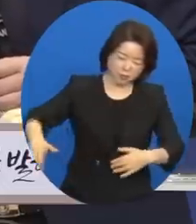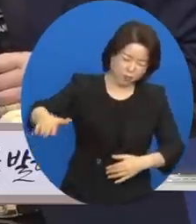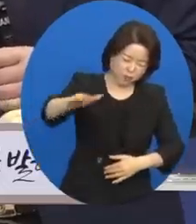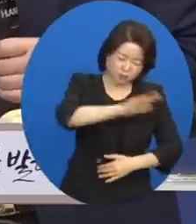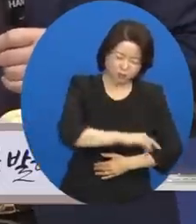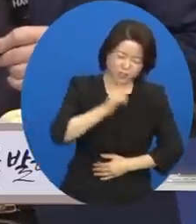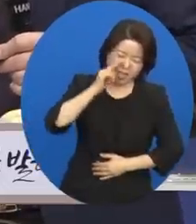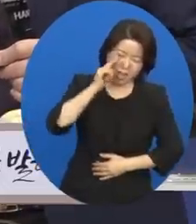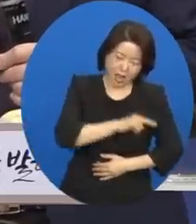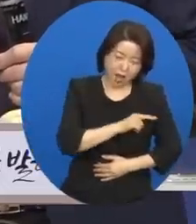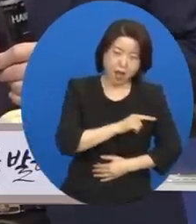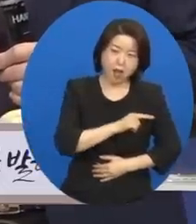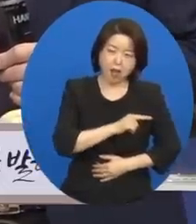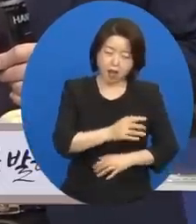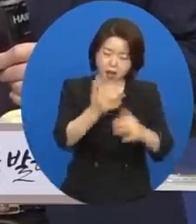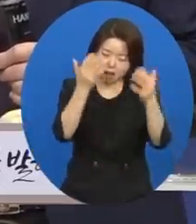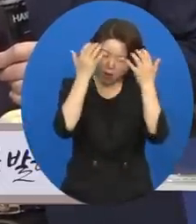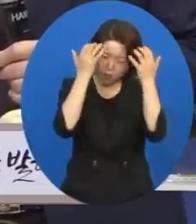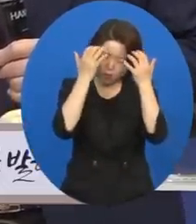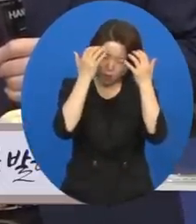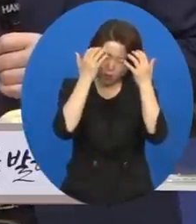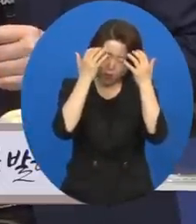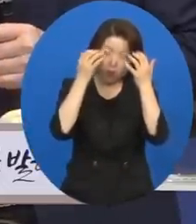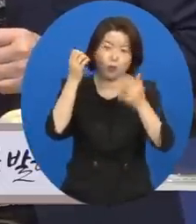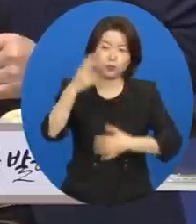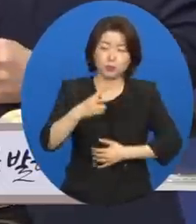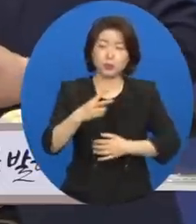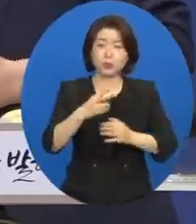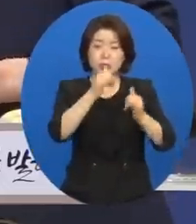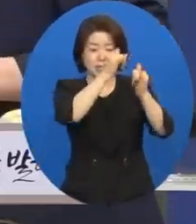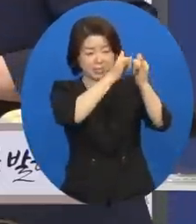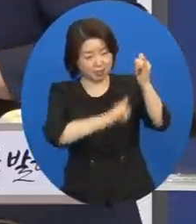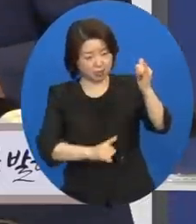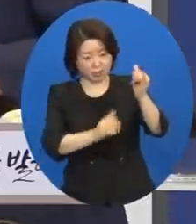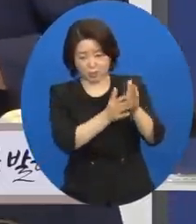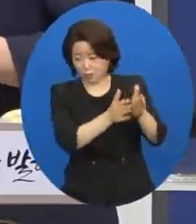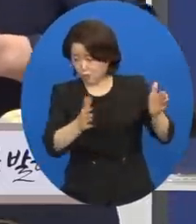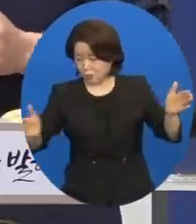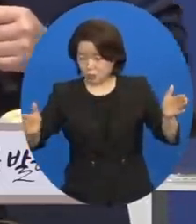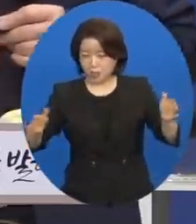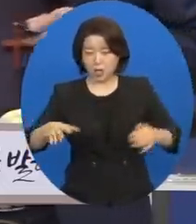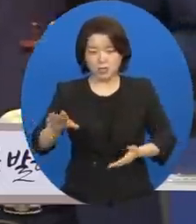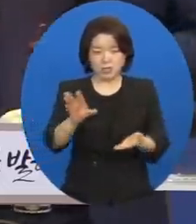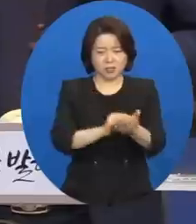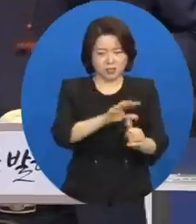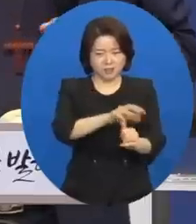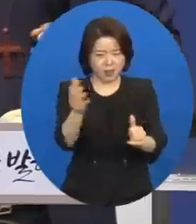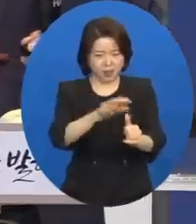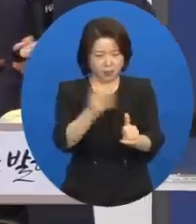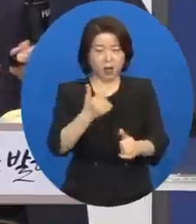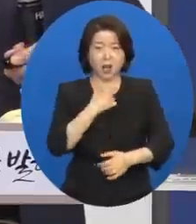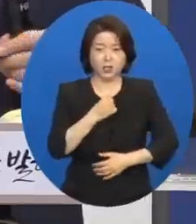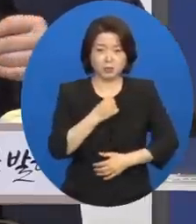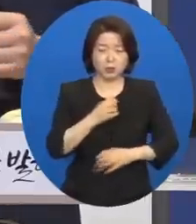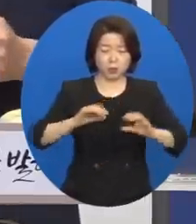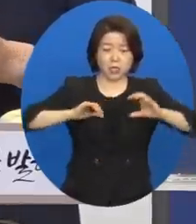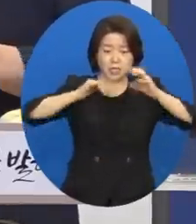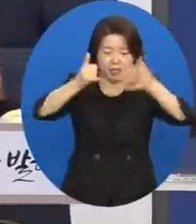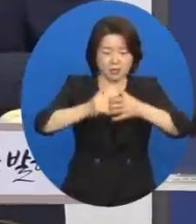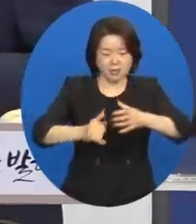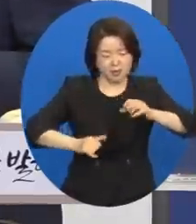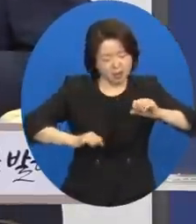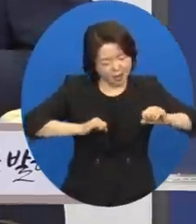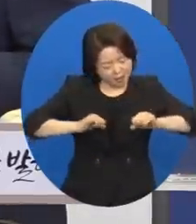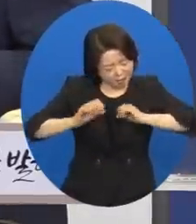악과 고통 역사 내내 그 숙제를 벗어나 보려고 인류 전체가 몸부림을